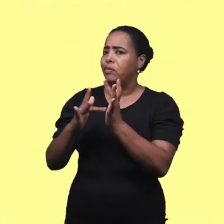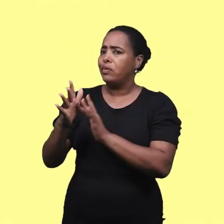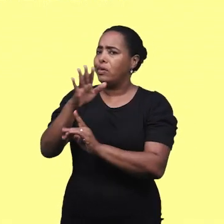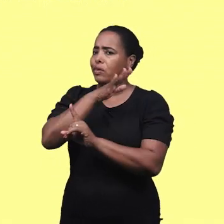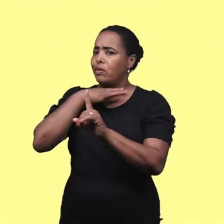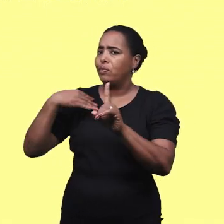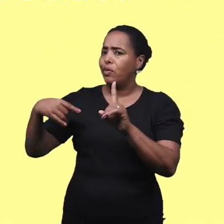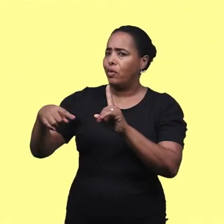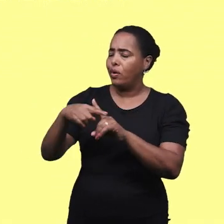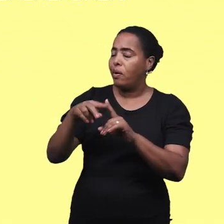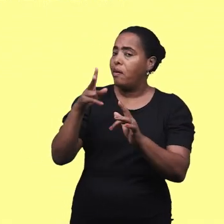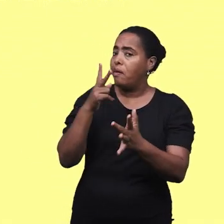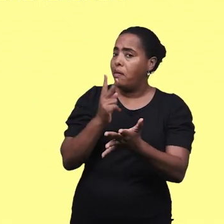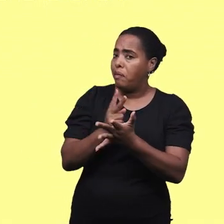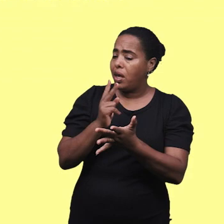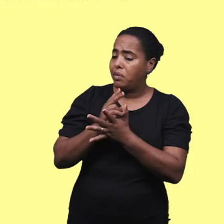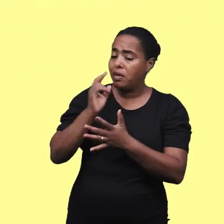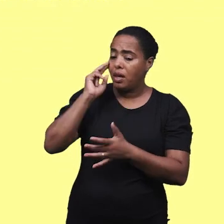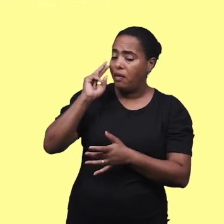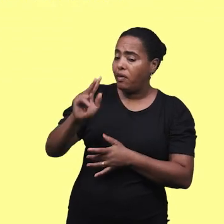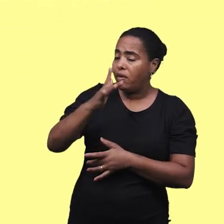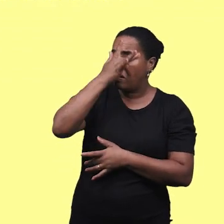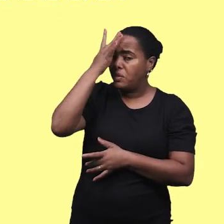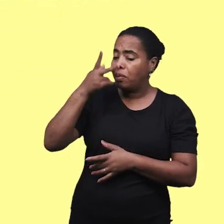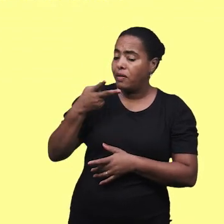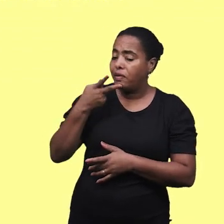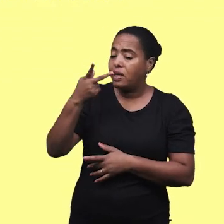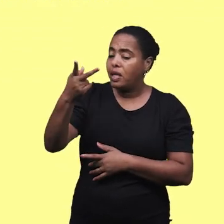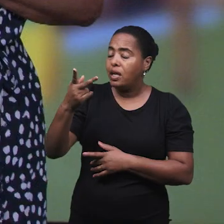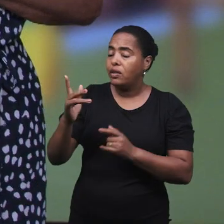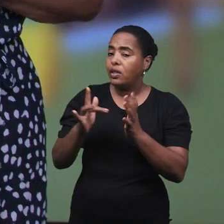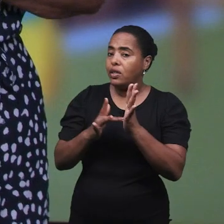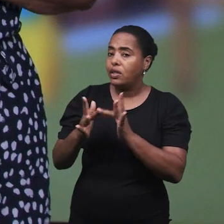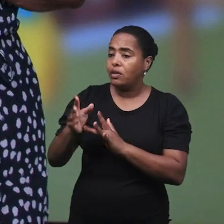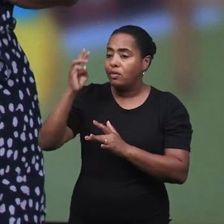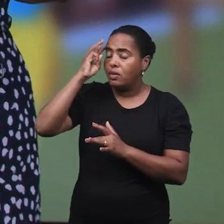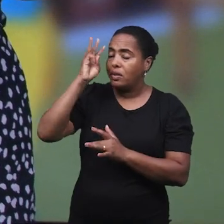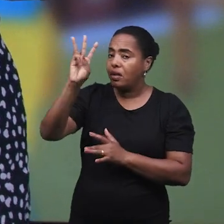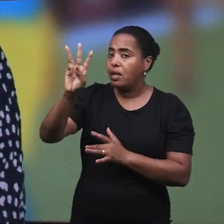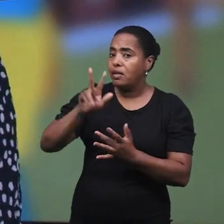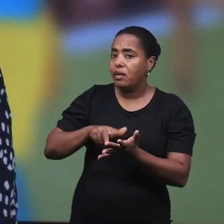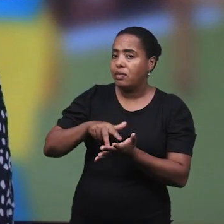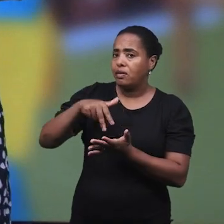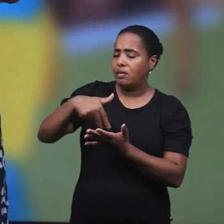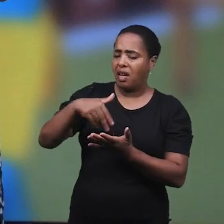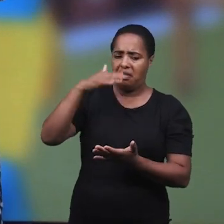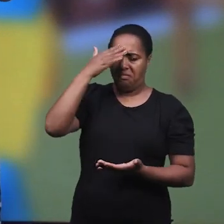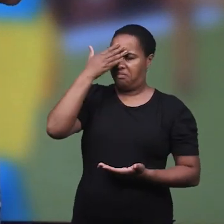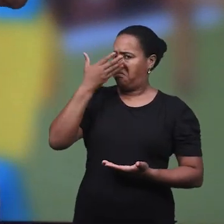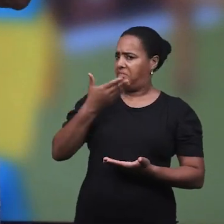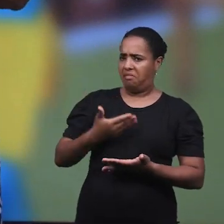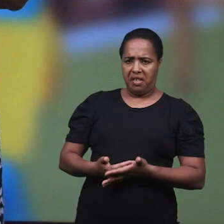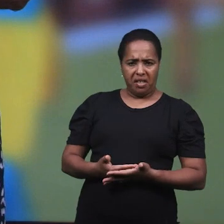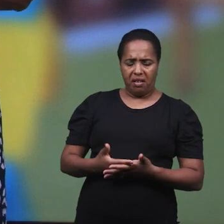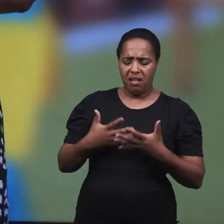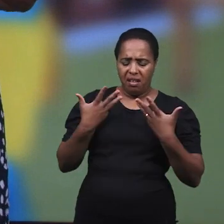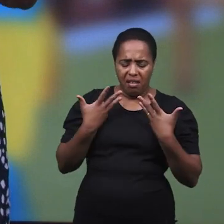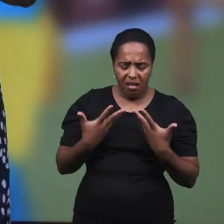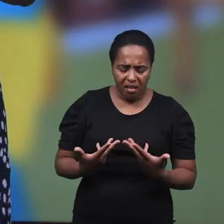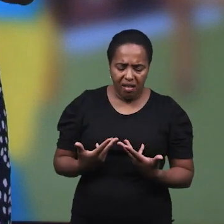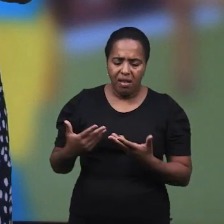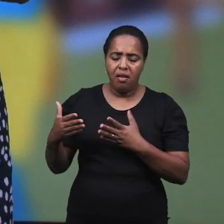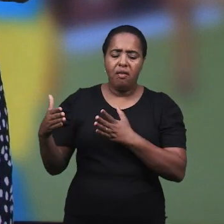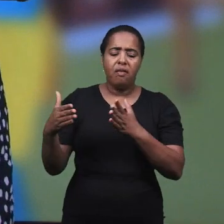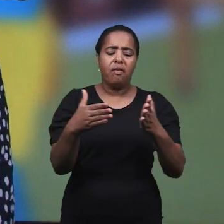croix, même en entendant dire que Jésus allait ressusciter. Ils n'ont pas cru